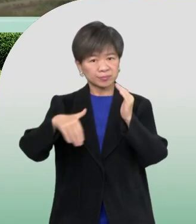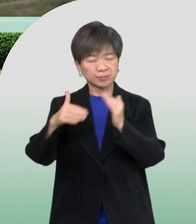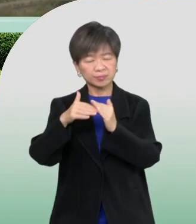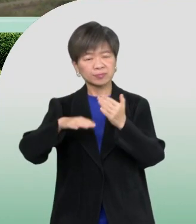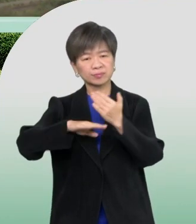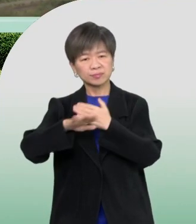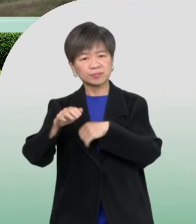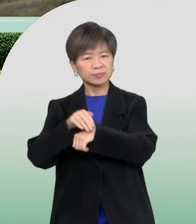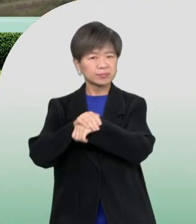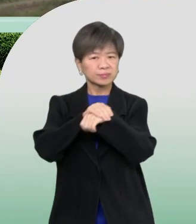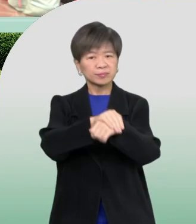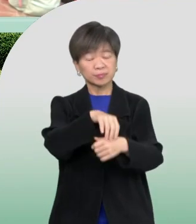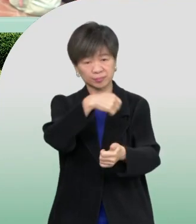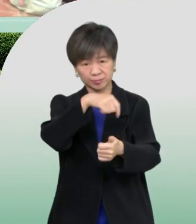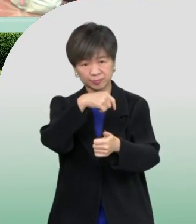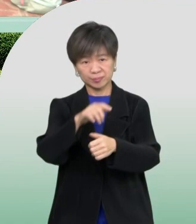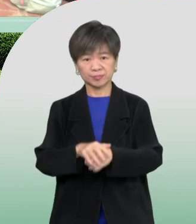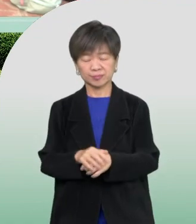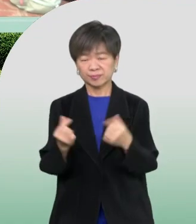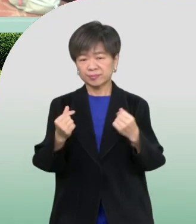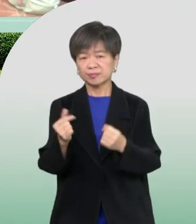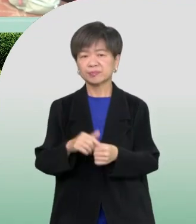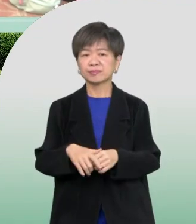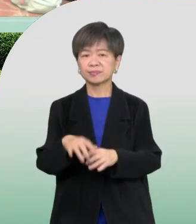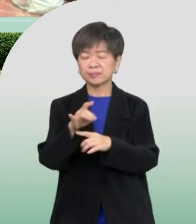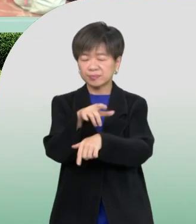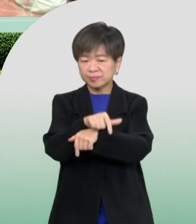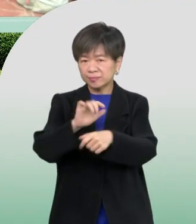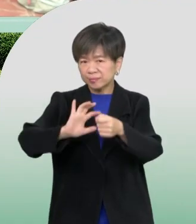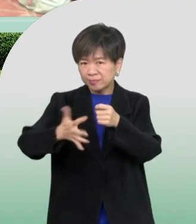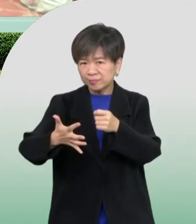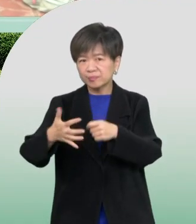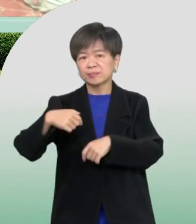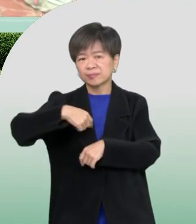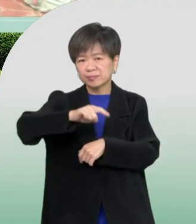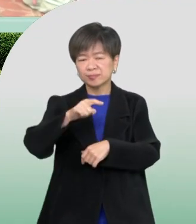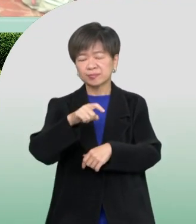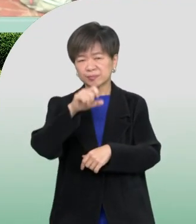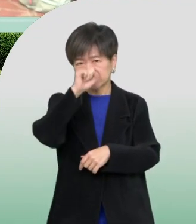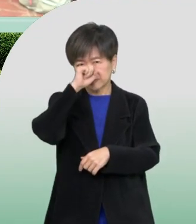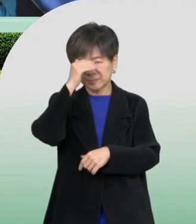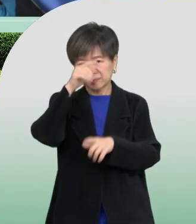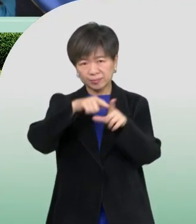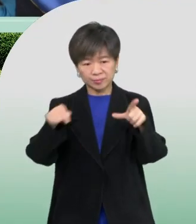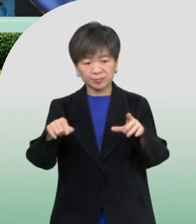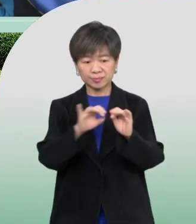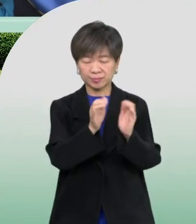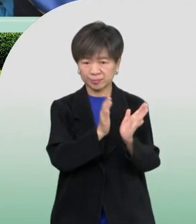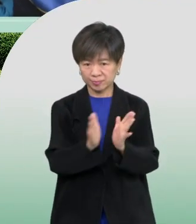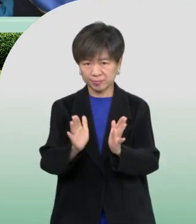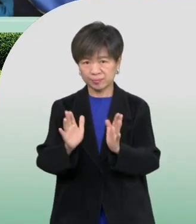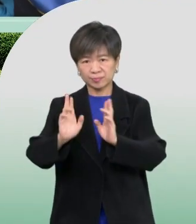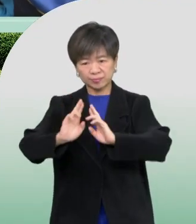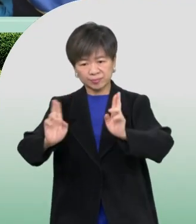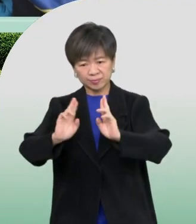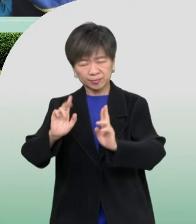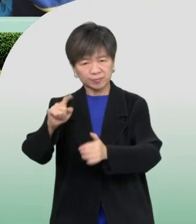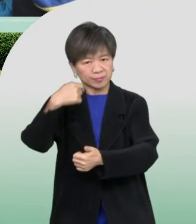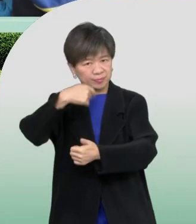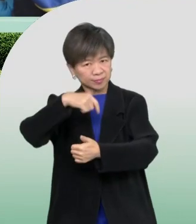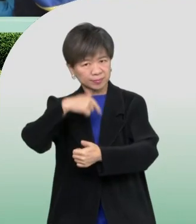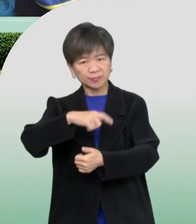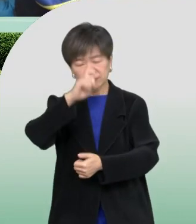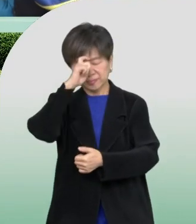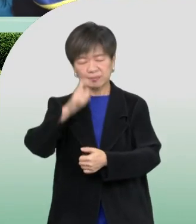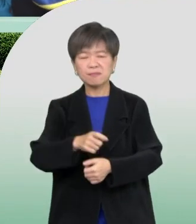学校是做户外教学。中南国中就安排和芒果的体力老年年的口腔，希望